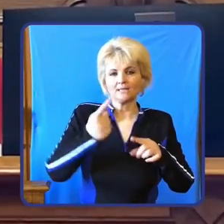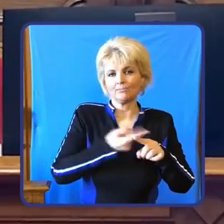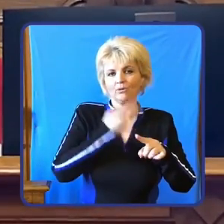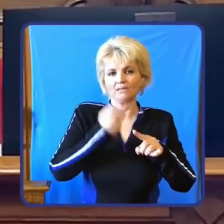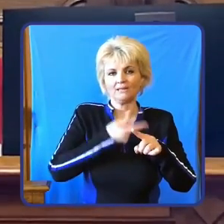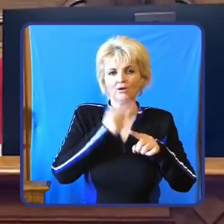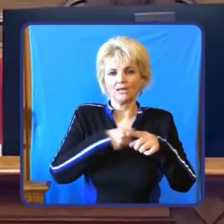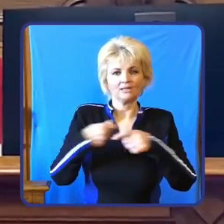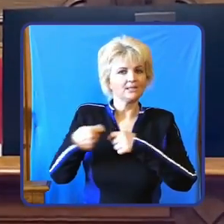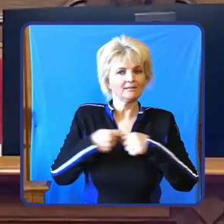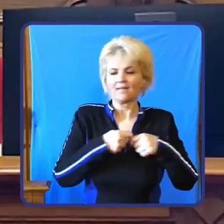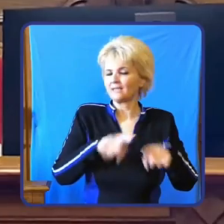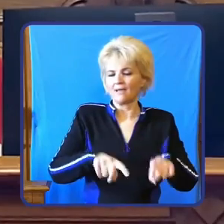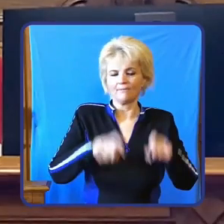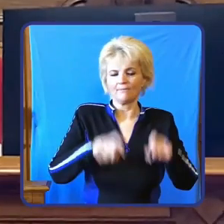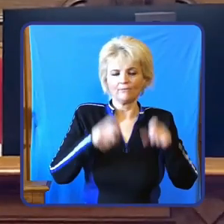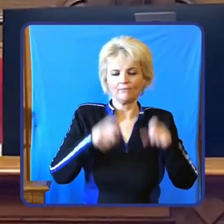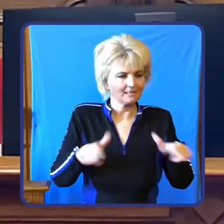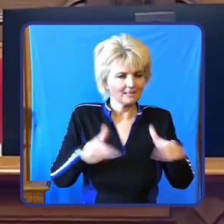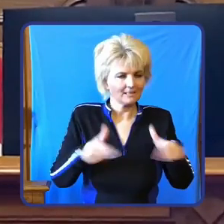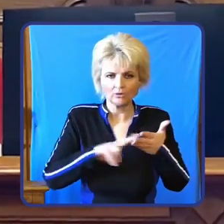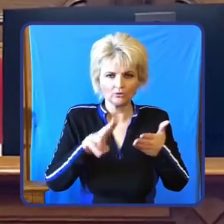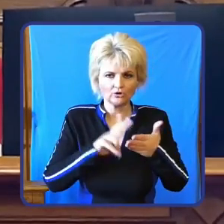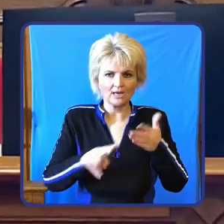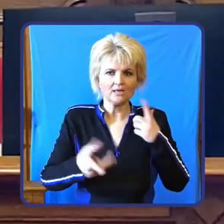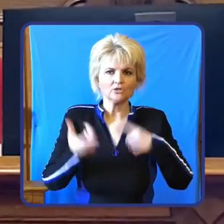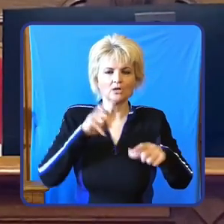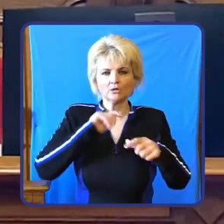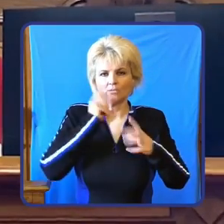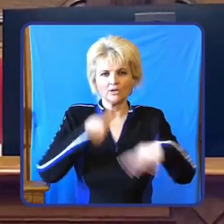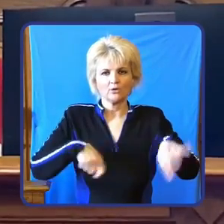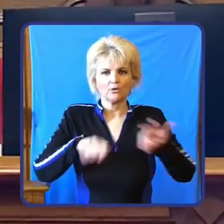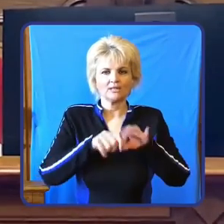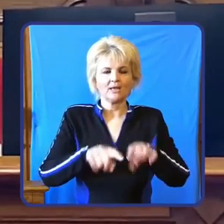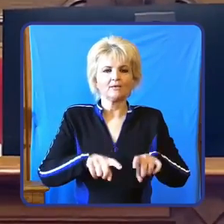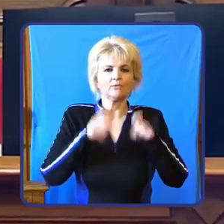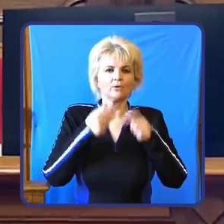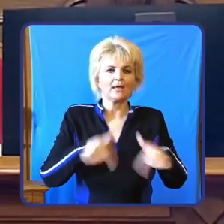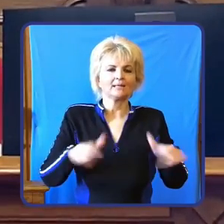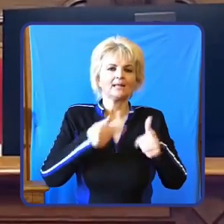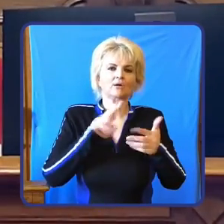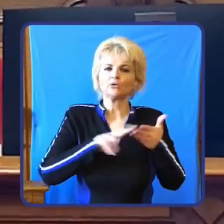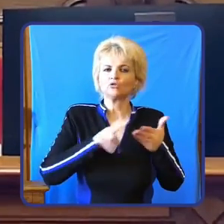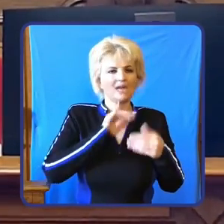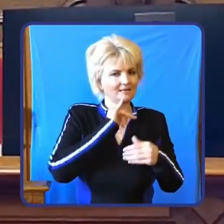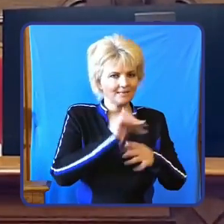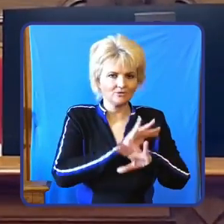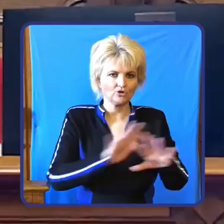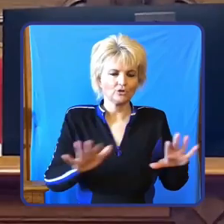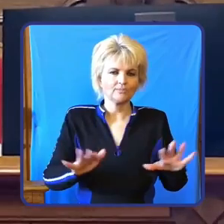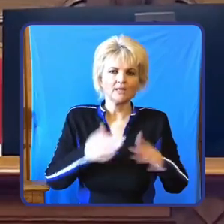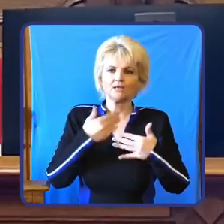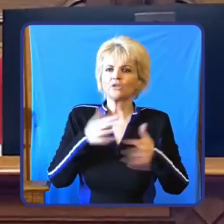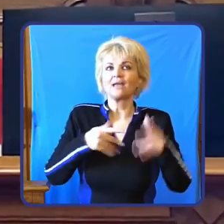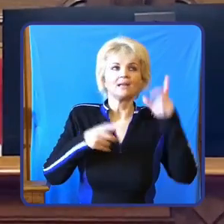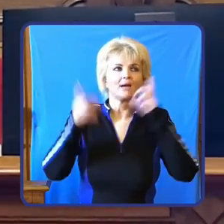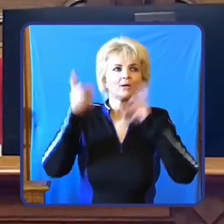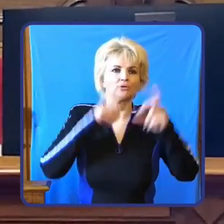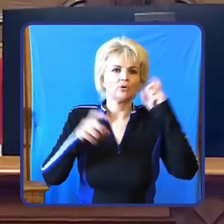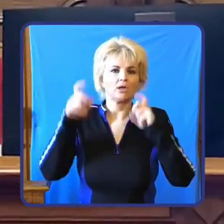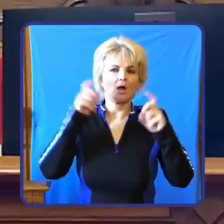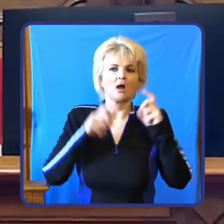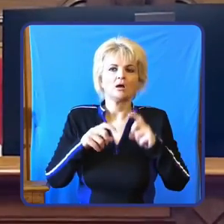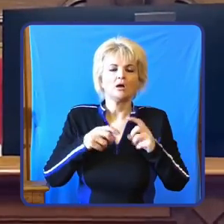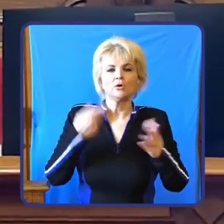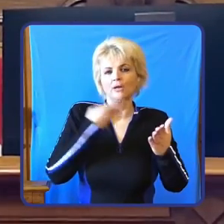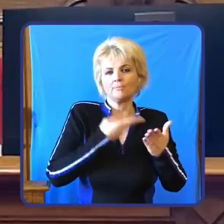szervezet. Ez nem egy teljesen független hatóság. Sajnos Magyarországon ilyen teljesen független hatóságok effektíven nincsenek. Tehát senki ne gondolja, hogy